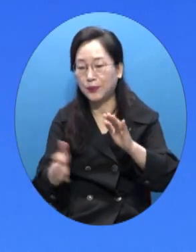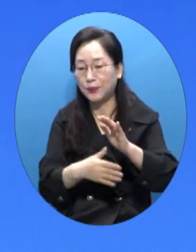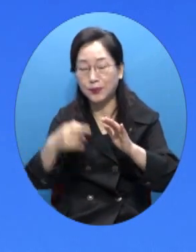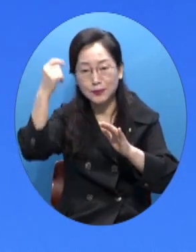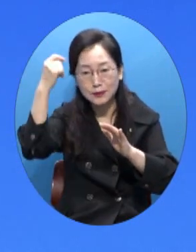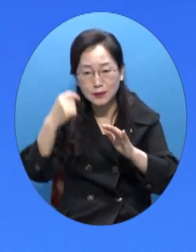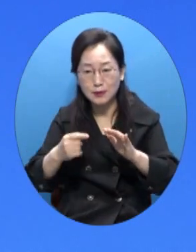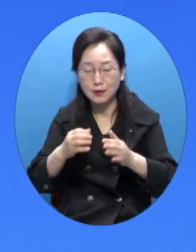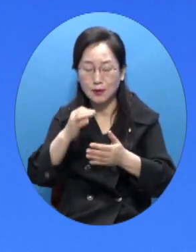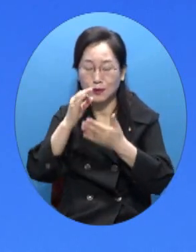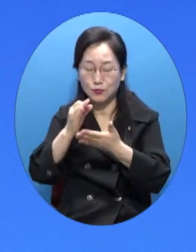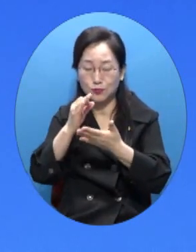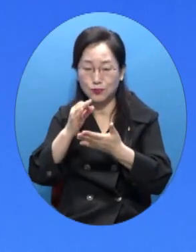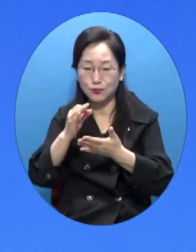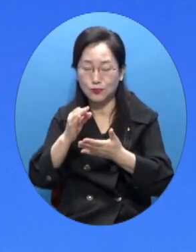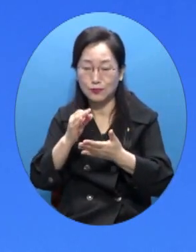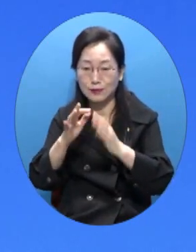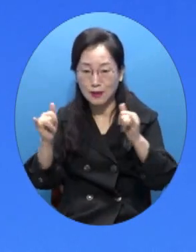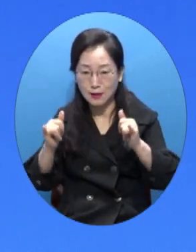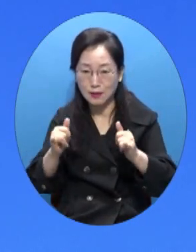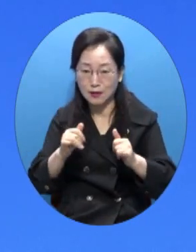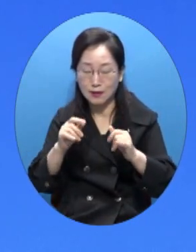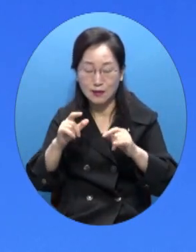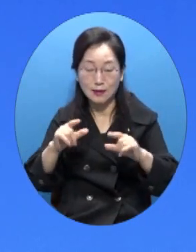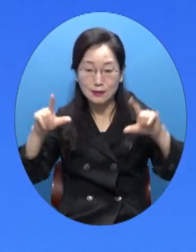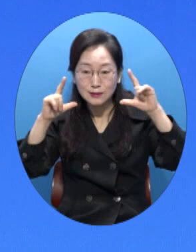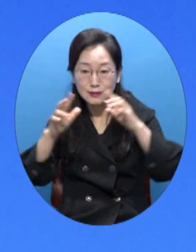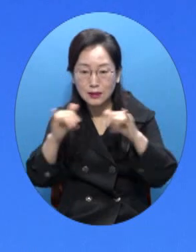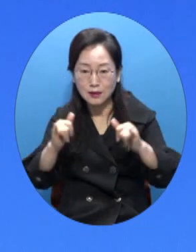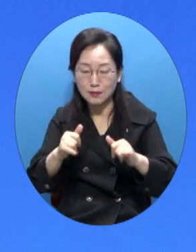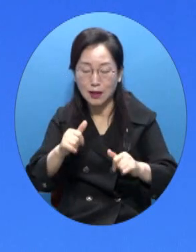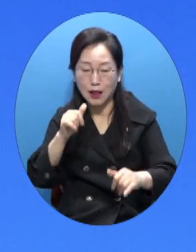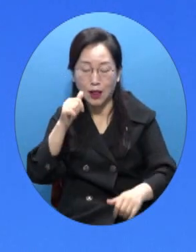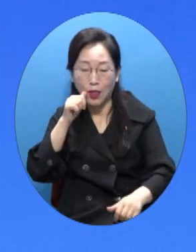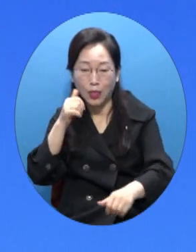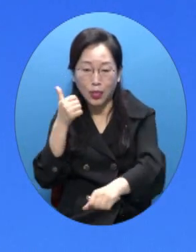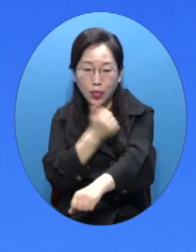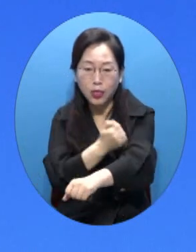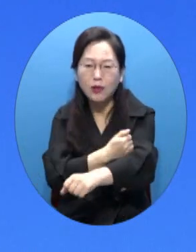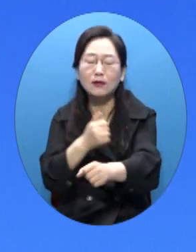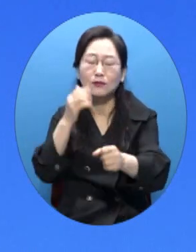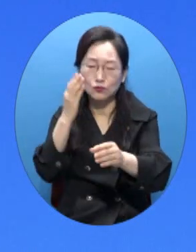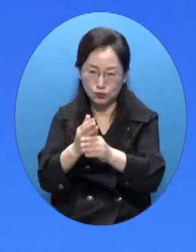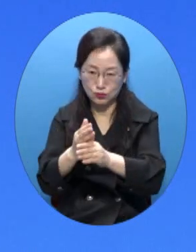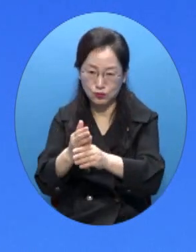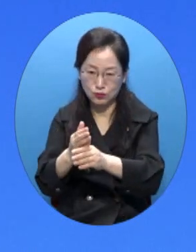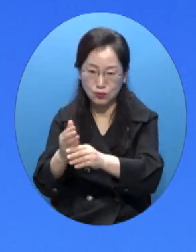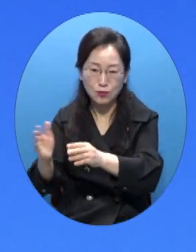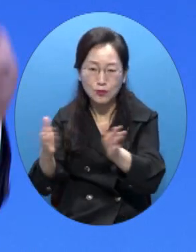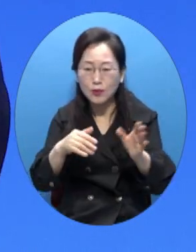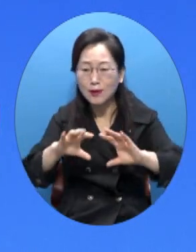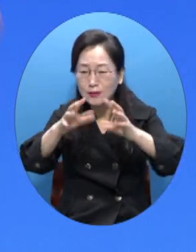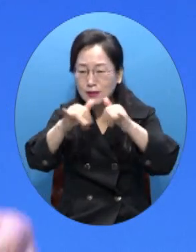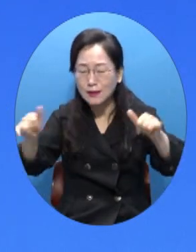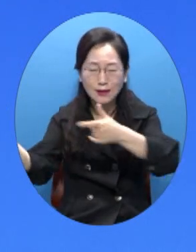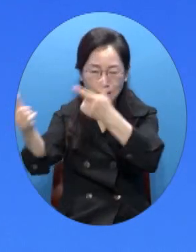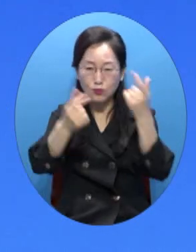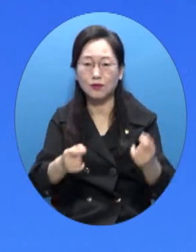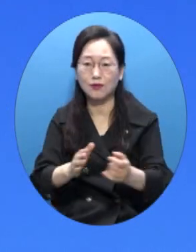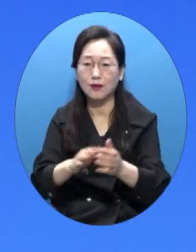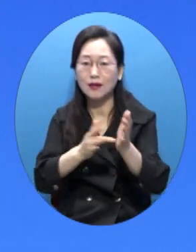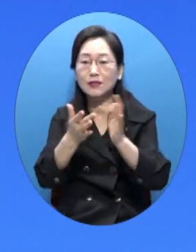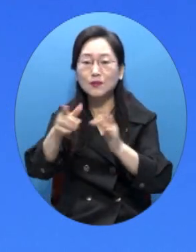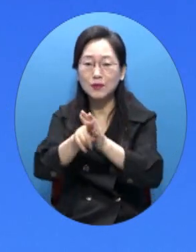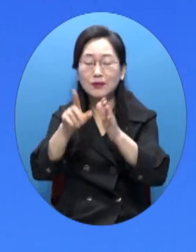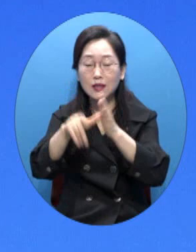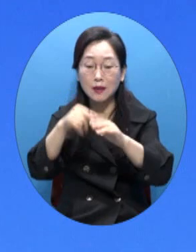연예인들이 마약에 손을 대고 있습니다. 이상 그 무엇으로도 우리 마음의 공허함을 메울 수가 없는 것입니다. 예수를 믿을 때 예수께서